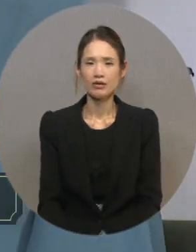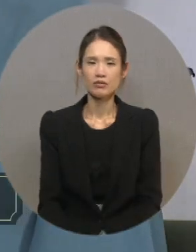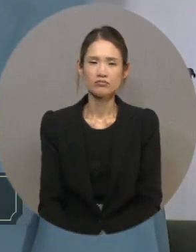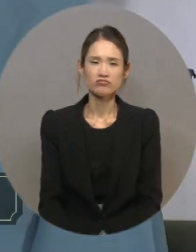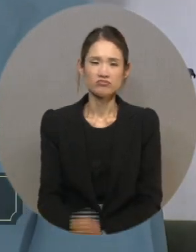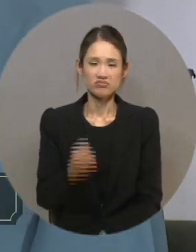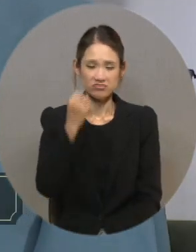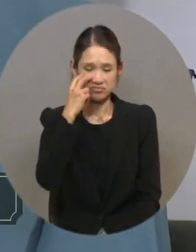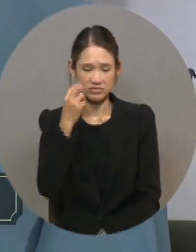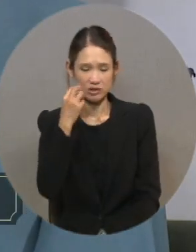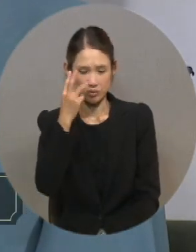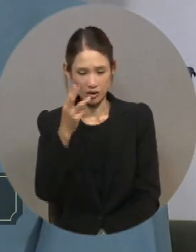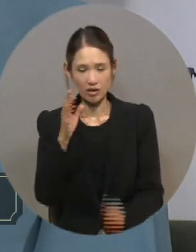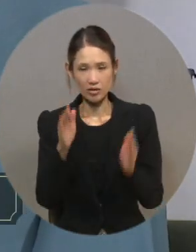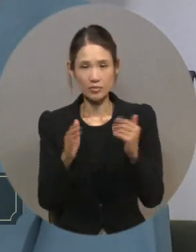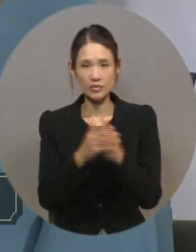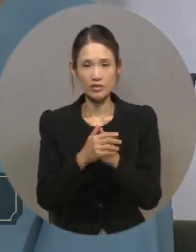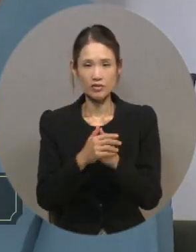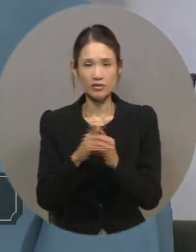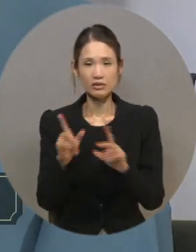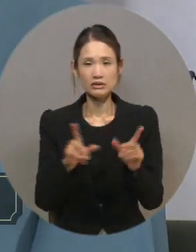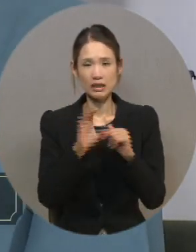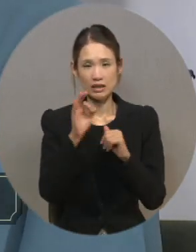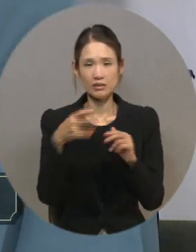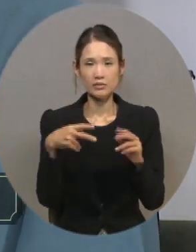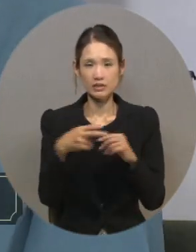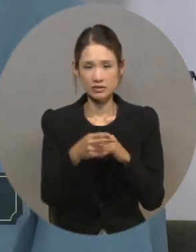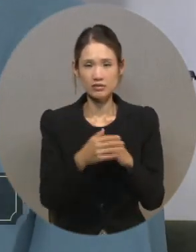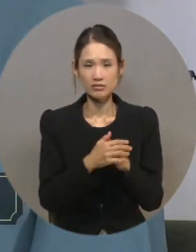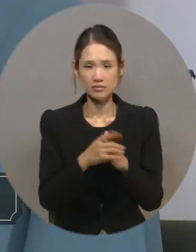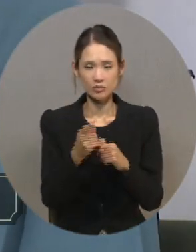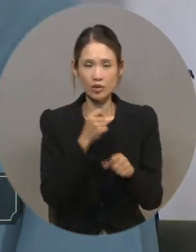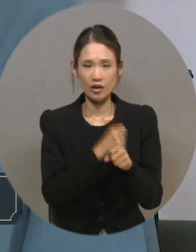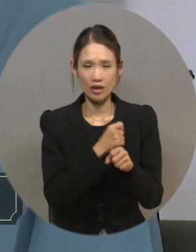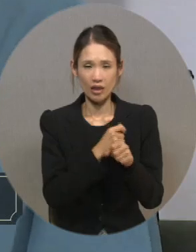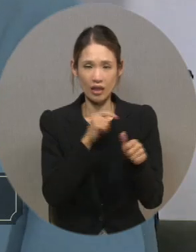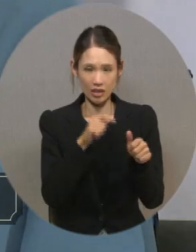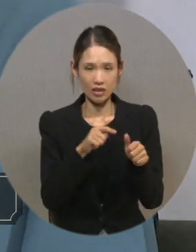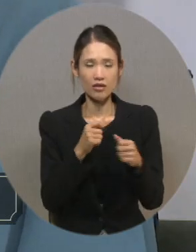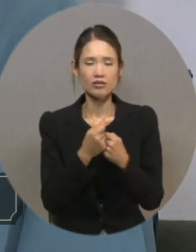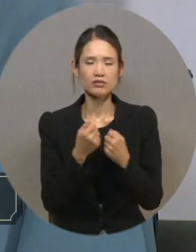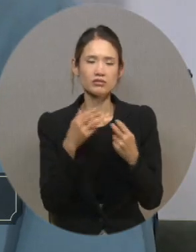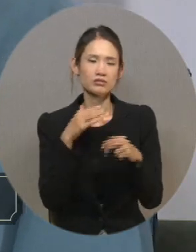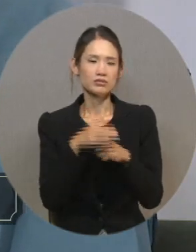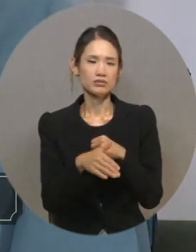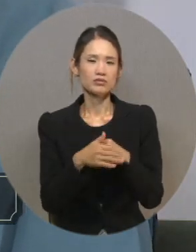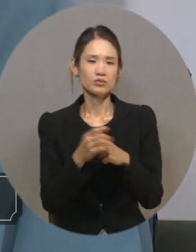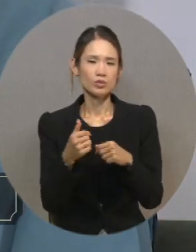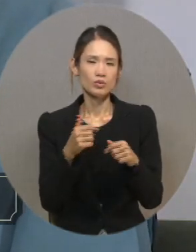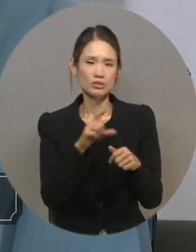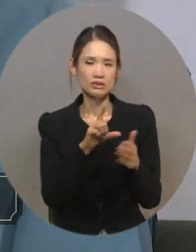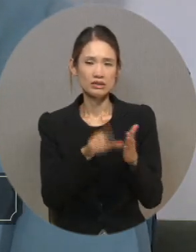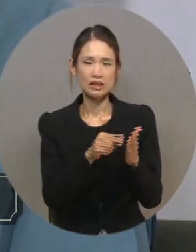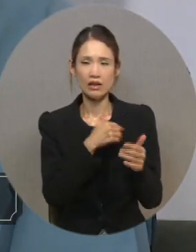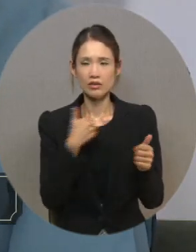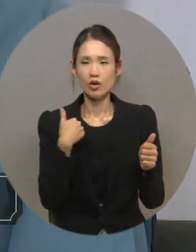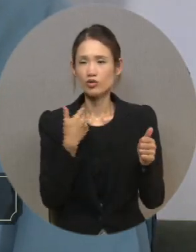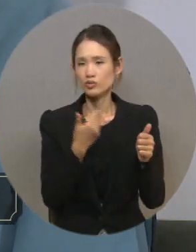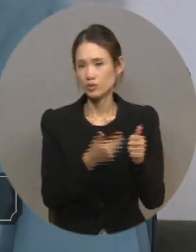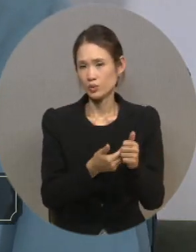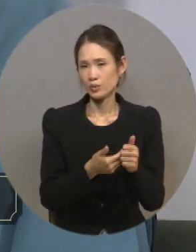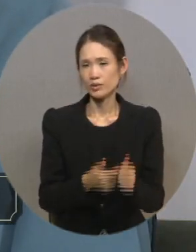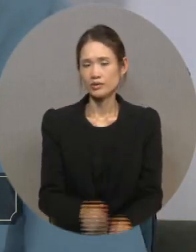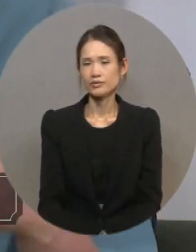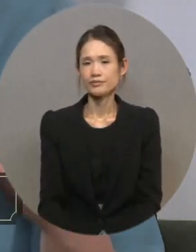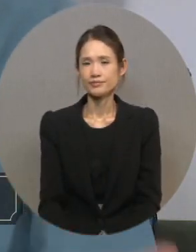몇 개월 만에 뭐 생계비 자르고 뭐 하면은 뭐 해야 되고 이런 식으로 하는데, 조금 여유를 주는 게 오래 갈 수